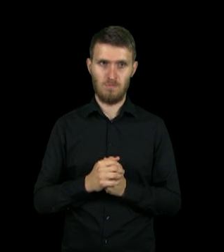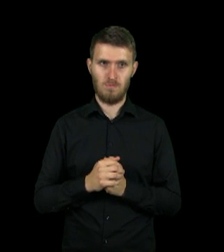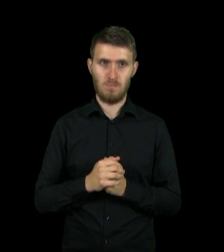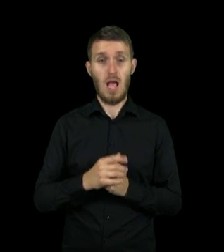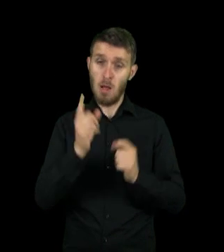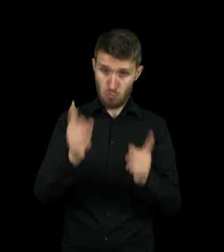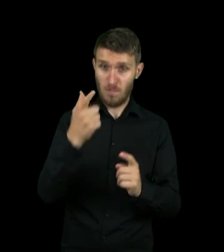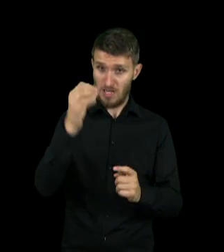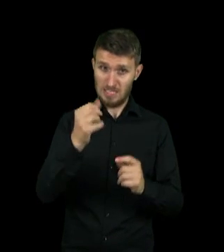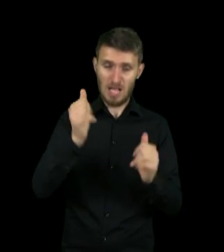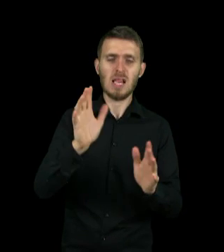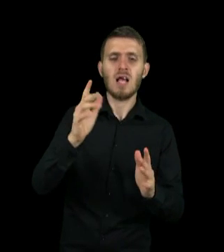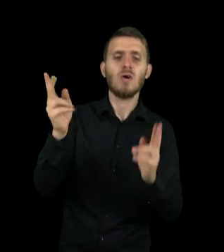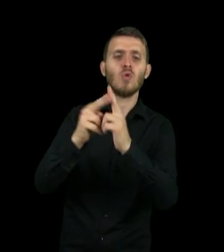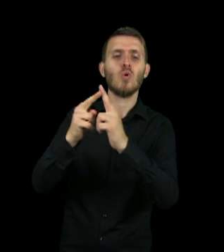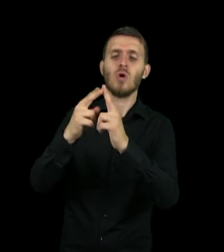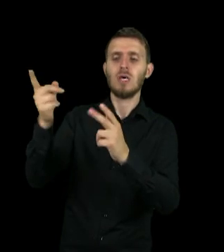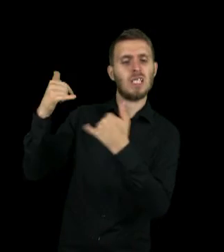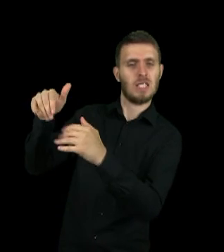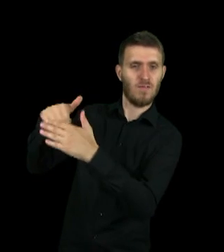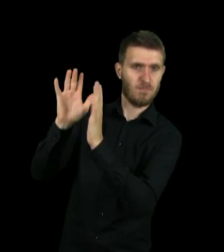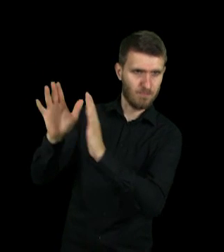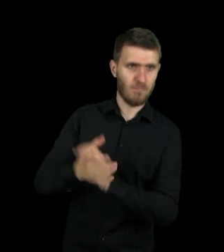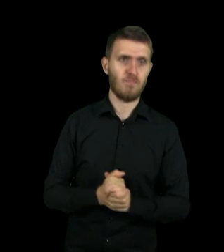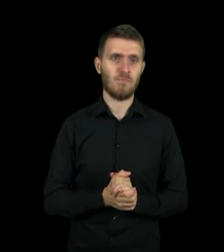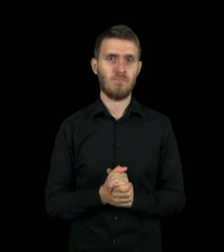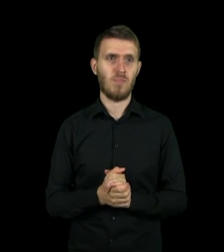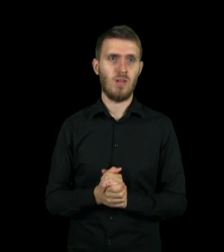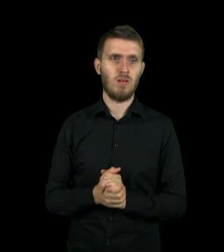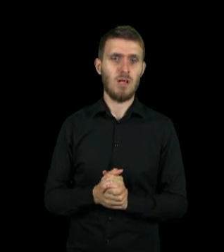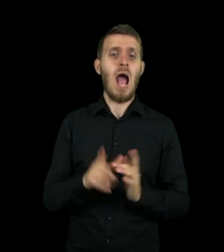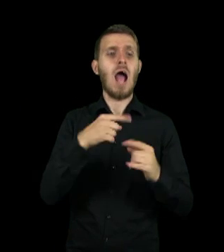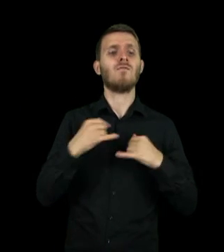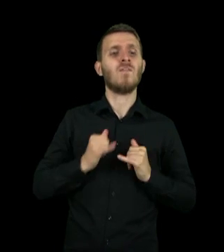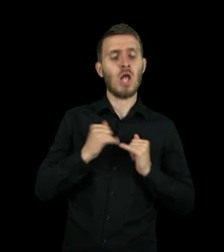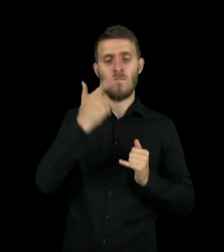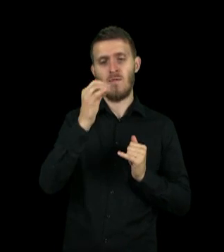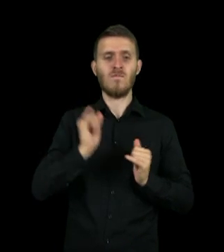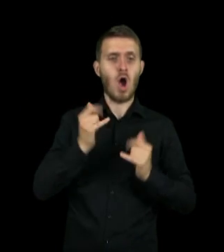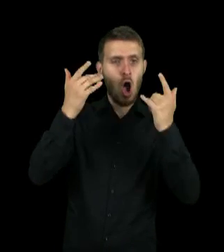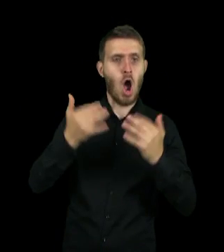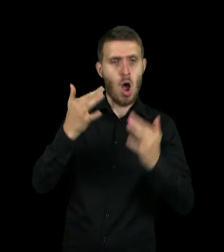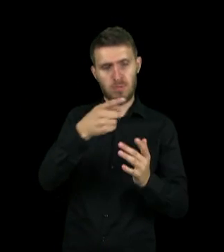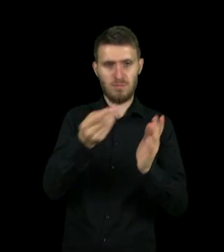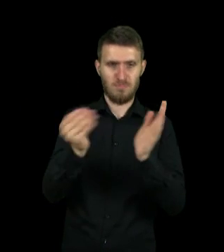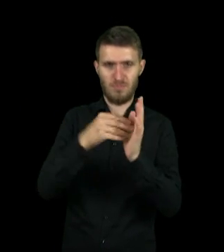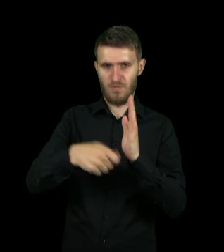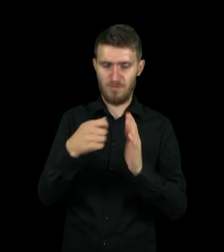jedzenie Musi zapł 2is to